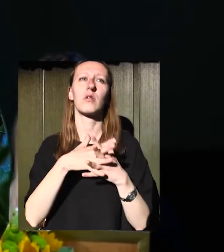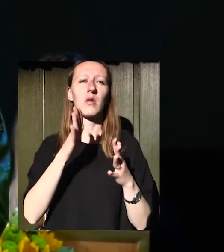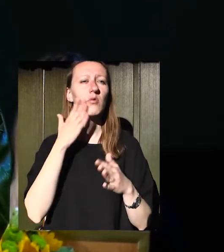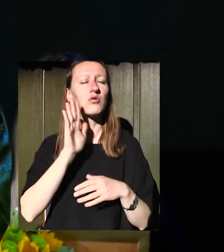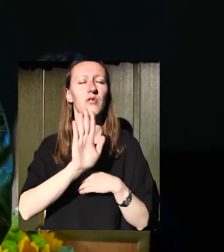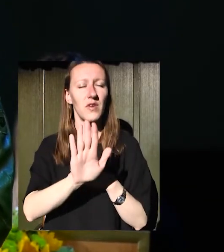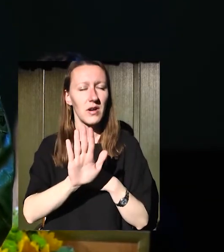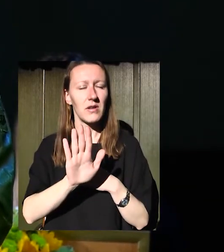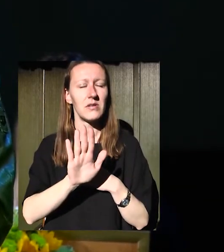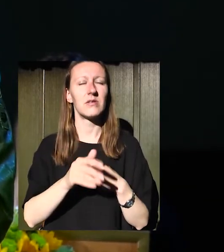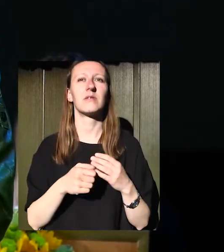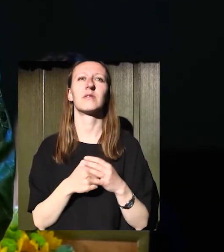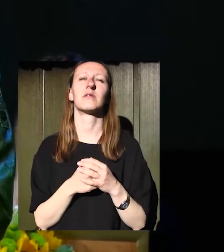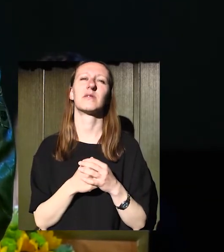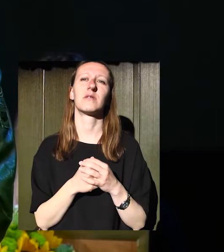što grad poštuje vas.